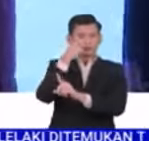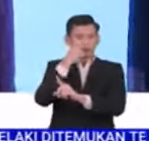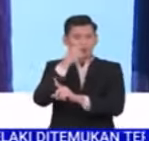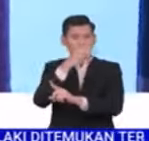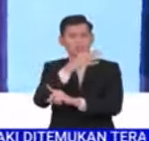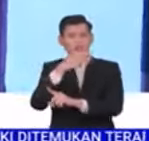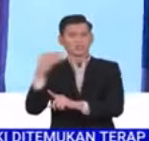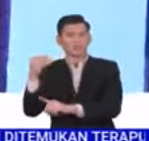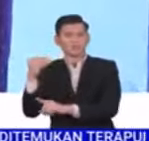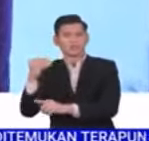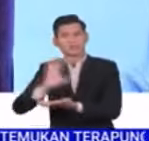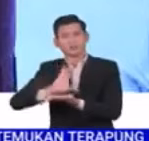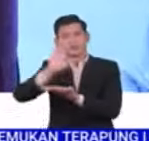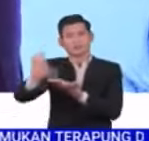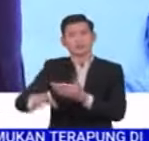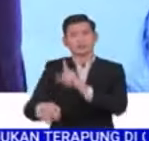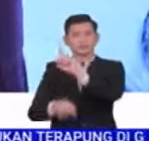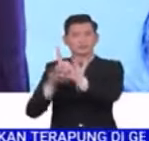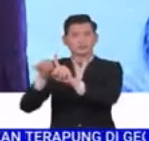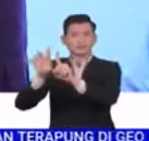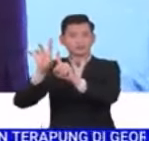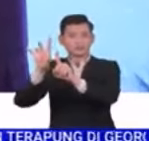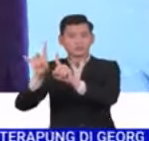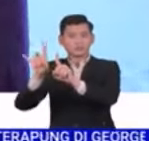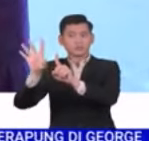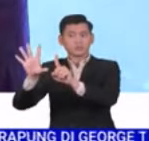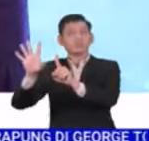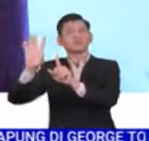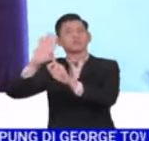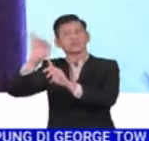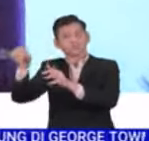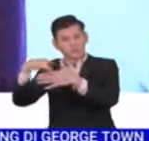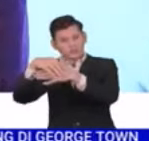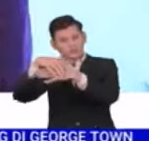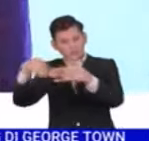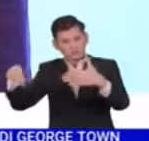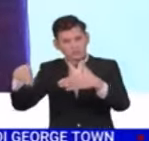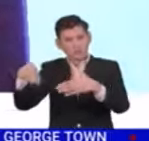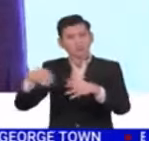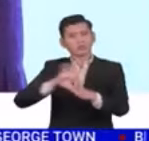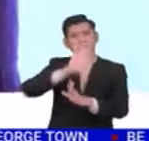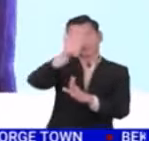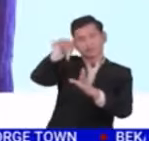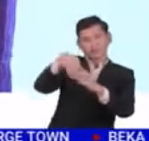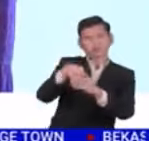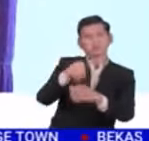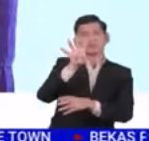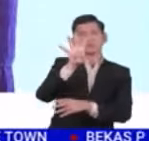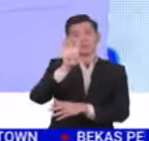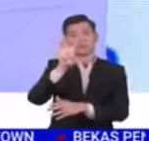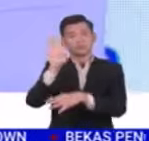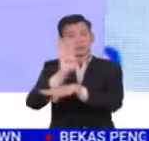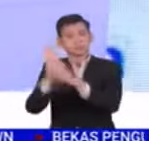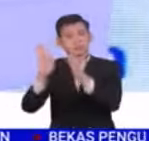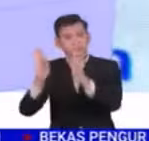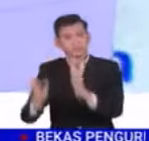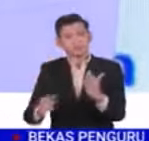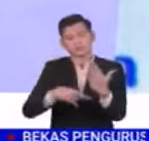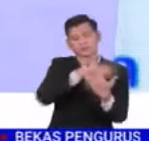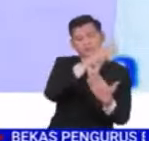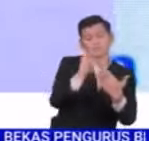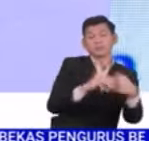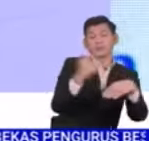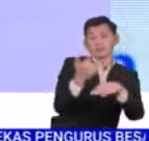dan Anita berjumlah satu peperangan 75 juta Ringgit membabitkan 40 Usahawan wanita bagi program latihan